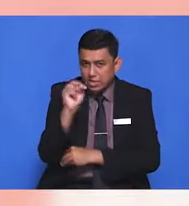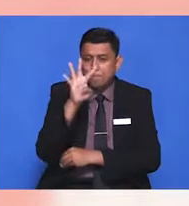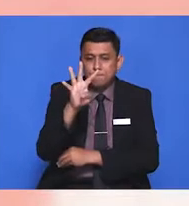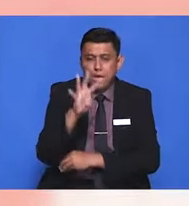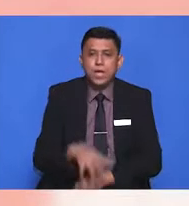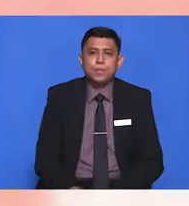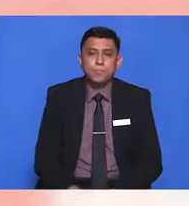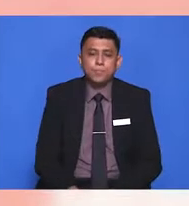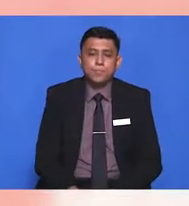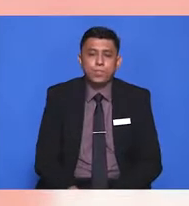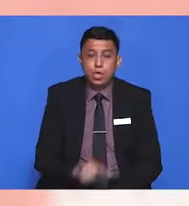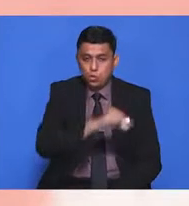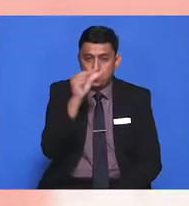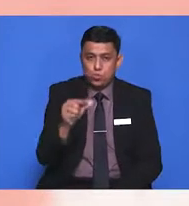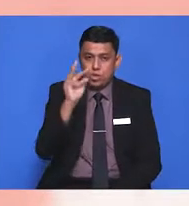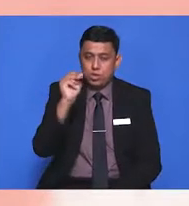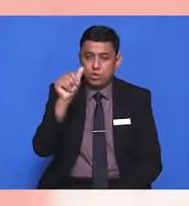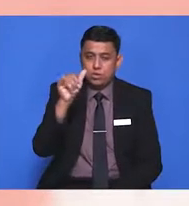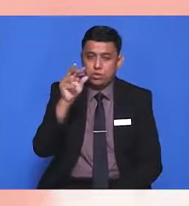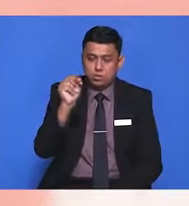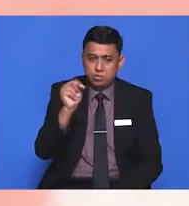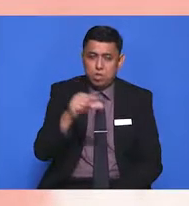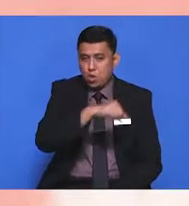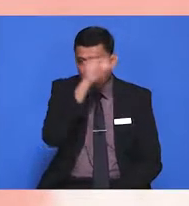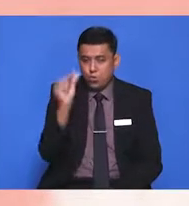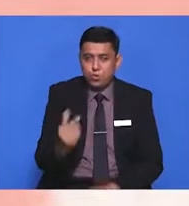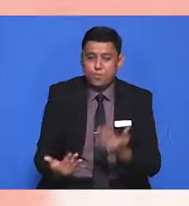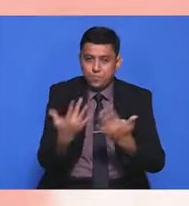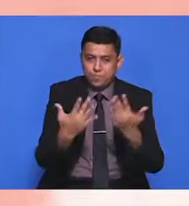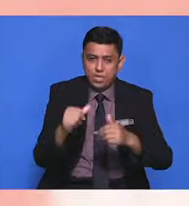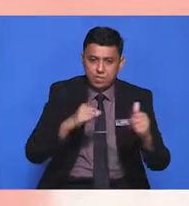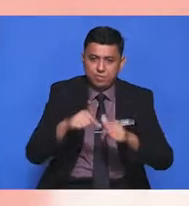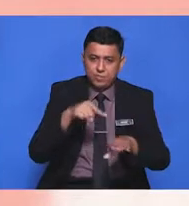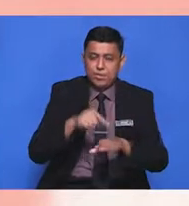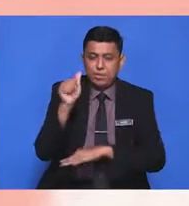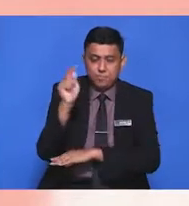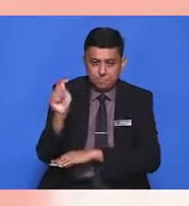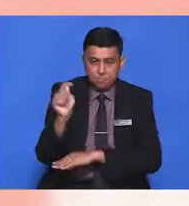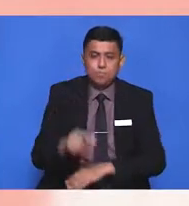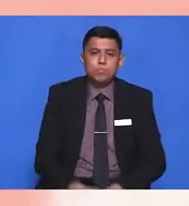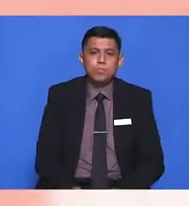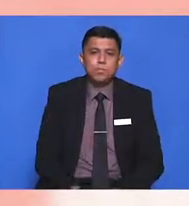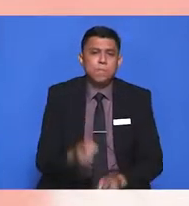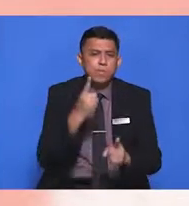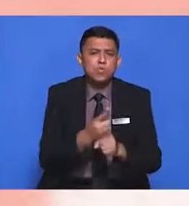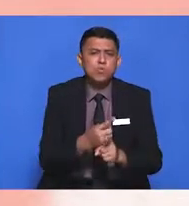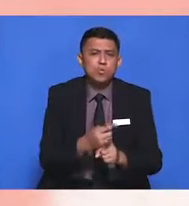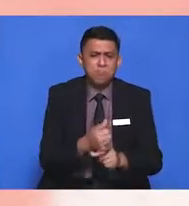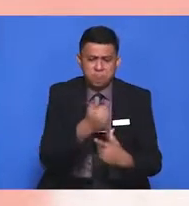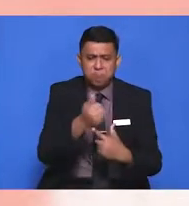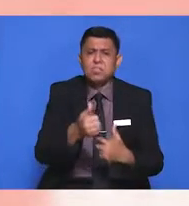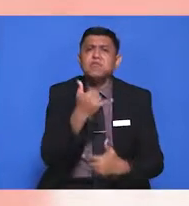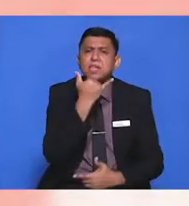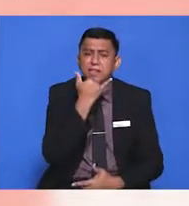di Filipina merupakan gunung berapi yang aktif di Asia Tenggara. Pernyataan berikut benar atau tidak